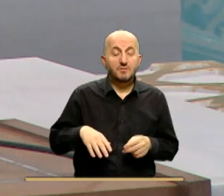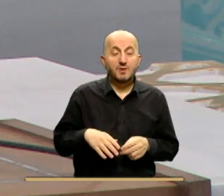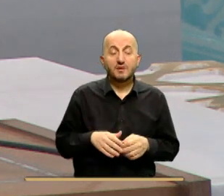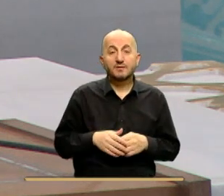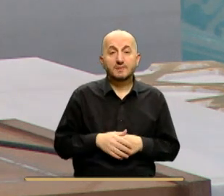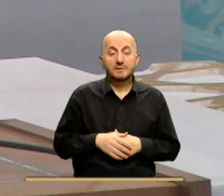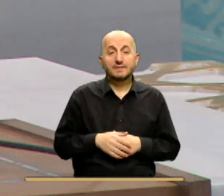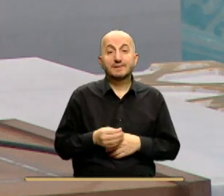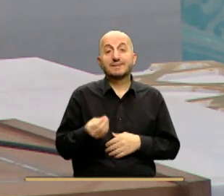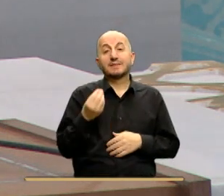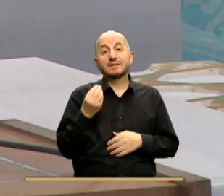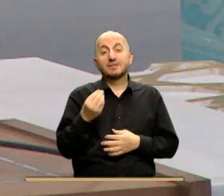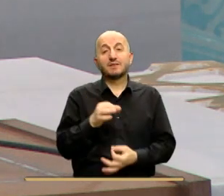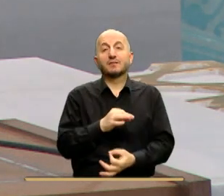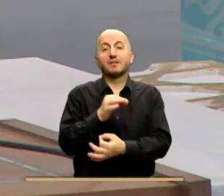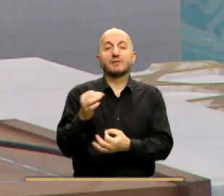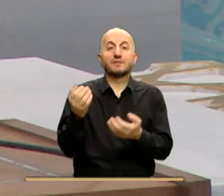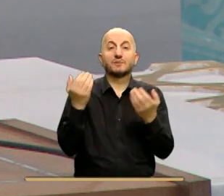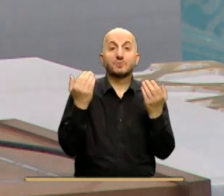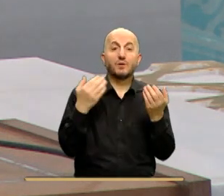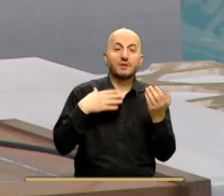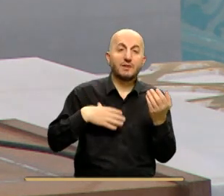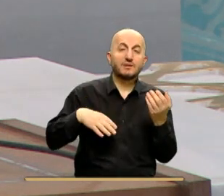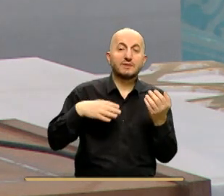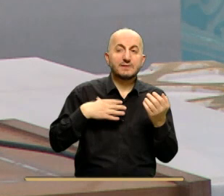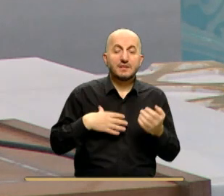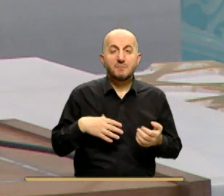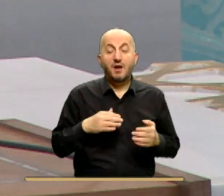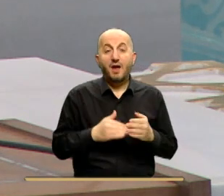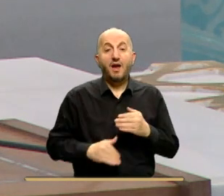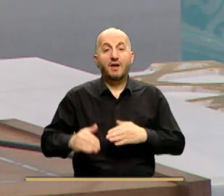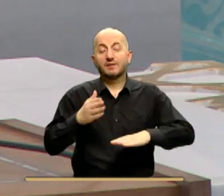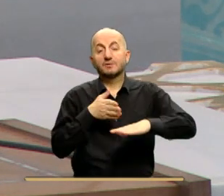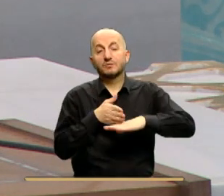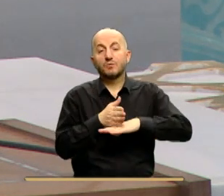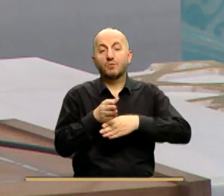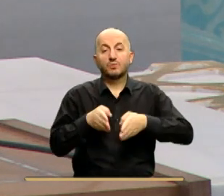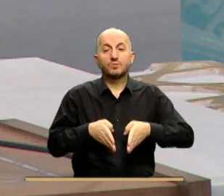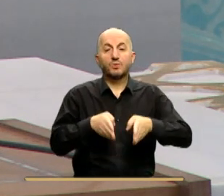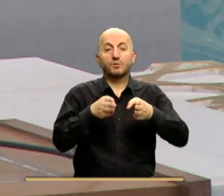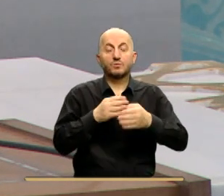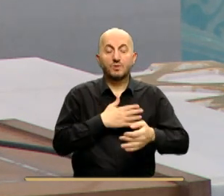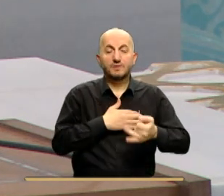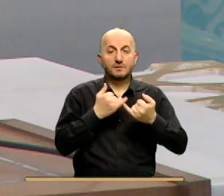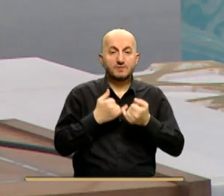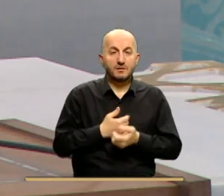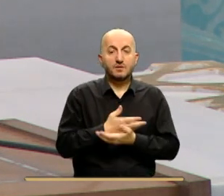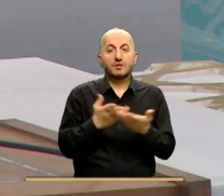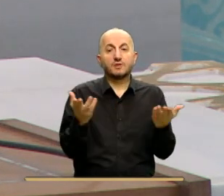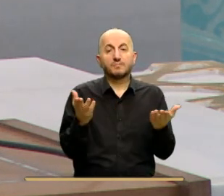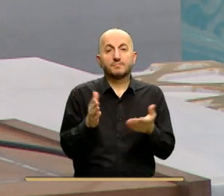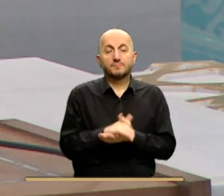hatta iyilerin dualarını istemek de en doğru metottur aziz kardeşlerim.